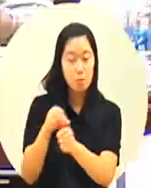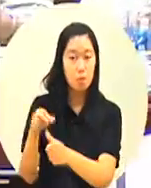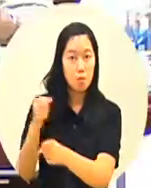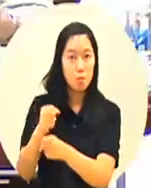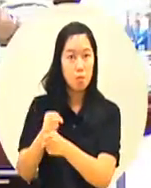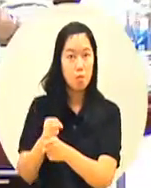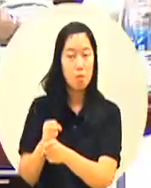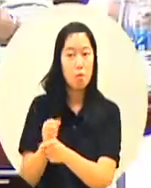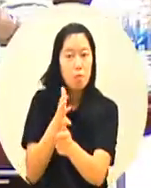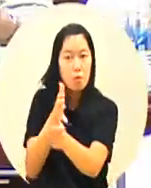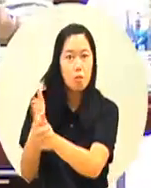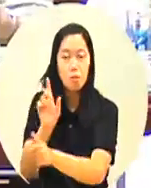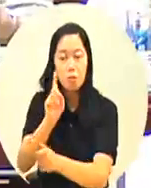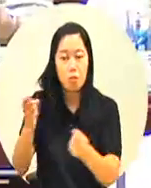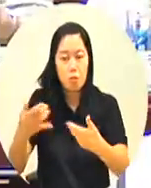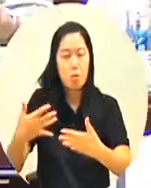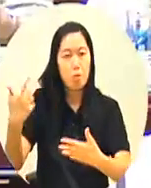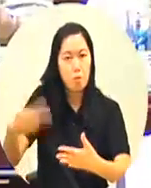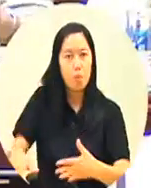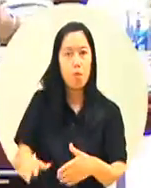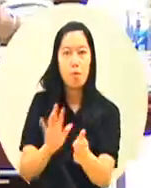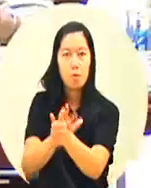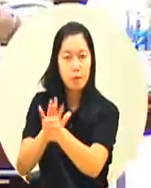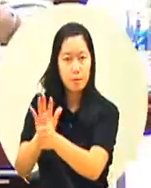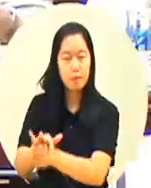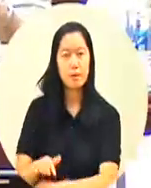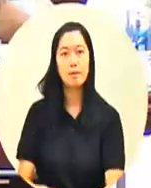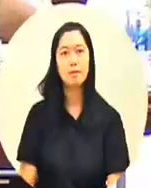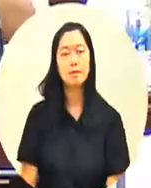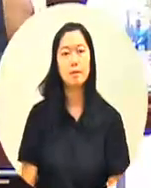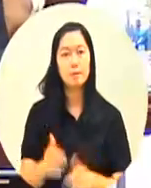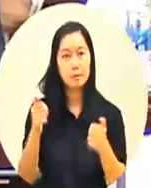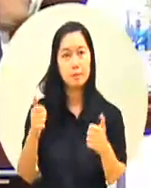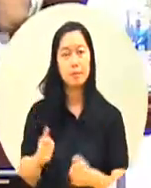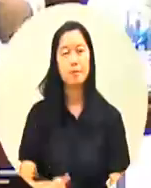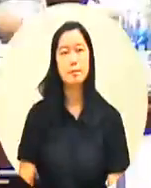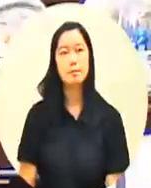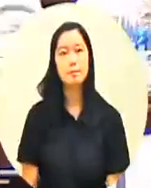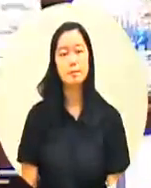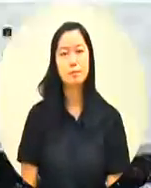团看有什么问题，我们再来跟他协助处理，好吧？